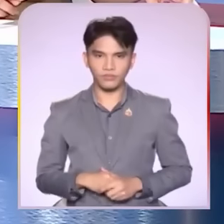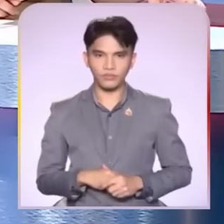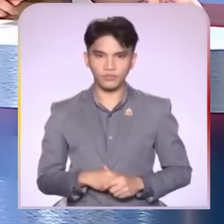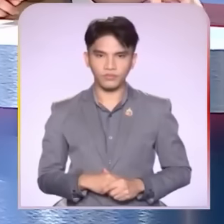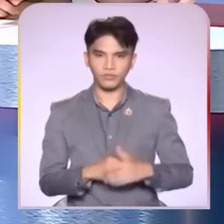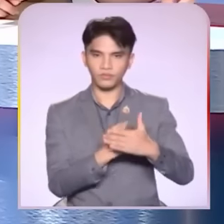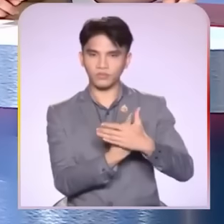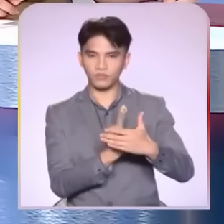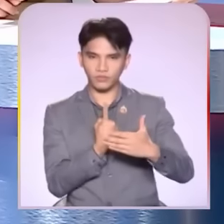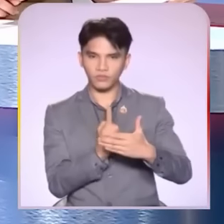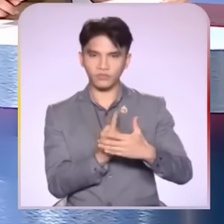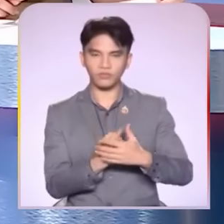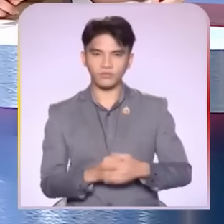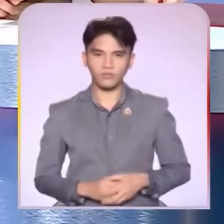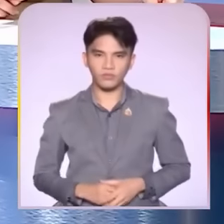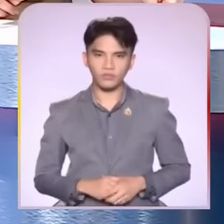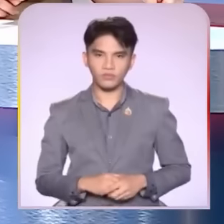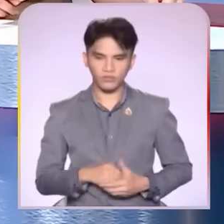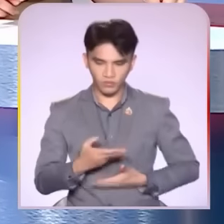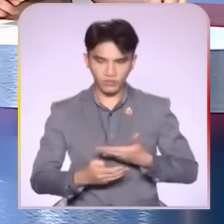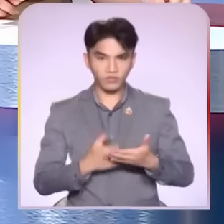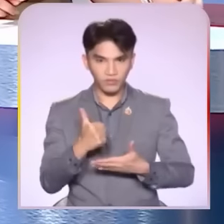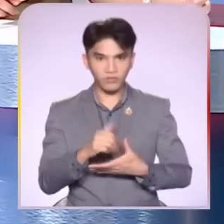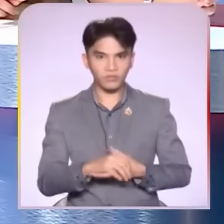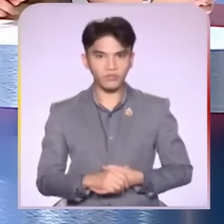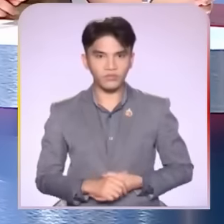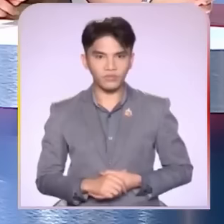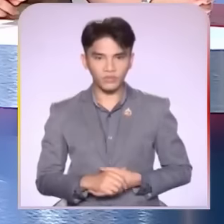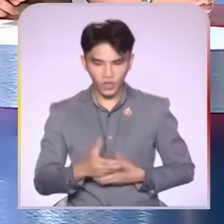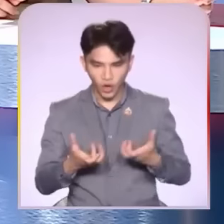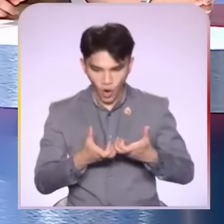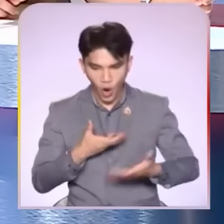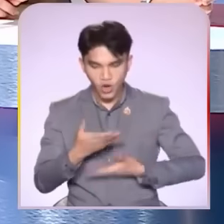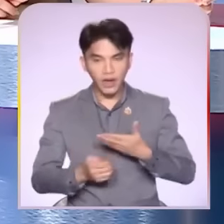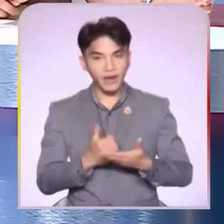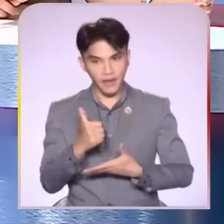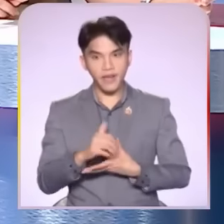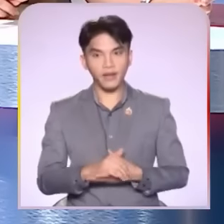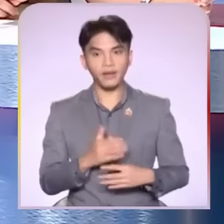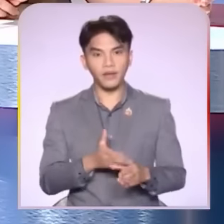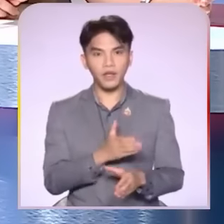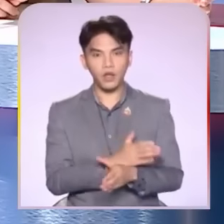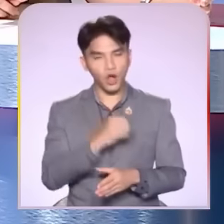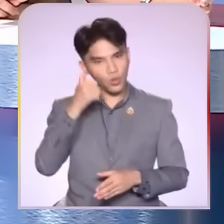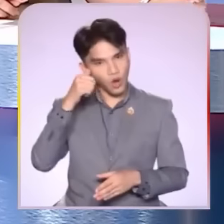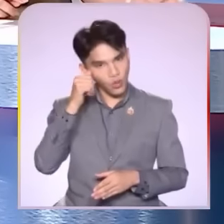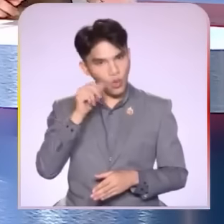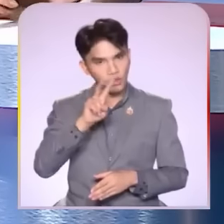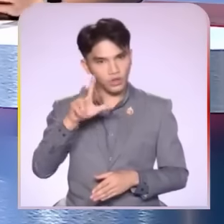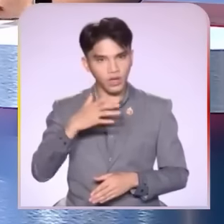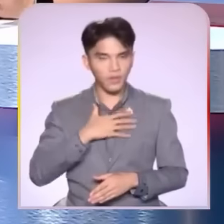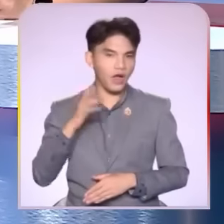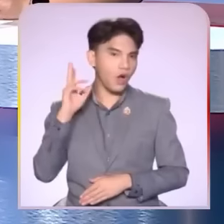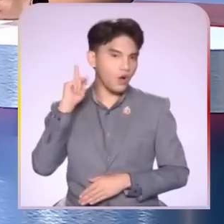ตัวแทนเขาก็บอกว่ามันขายได ้ ของมันขายได ้ที่ผ่านมา 2-3 วันนี้เรา